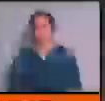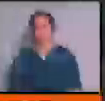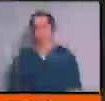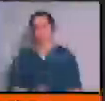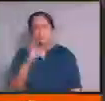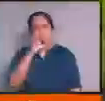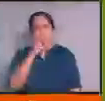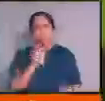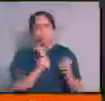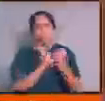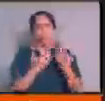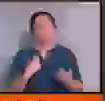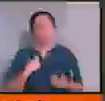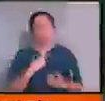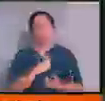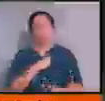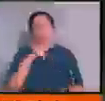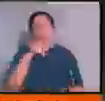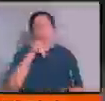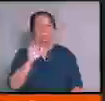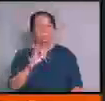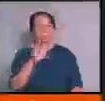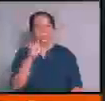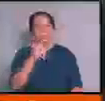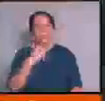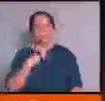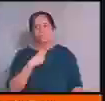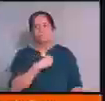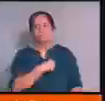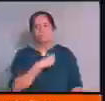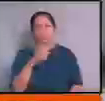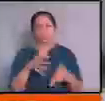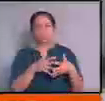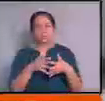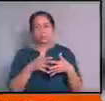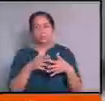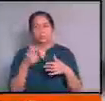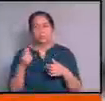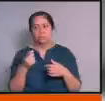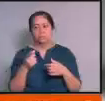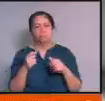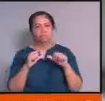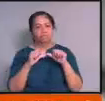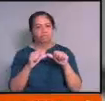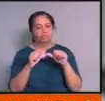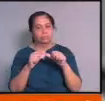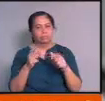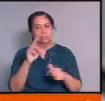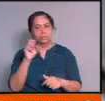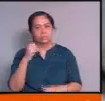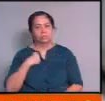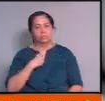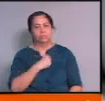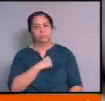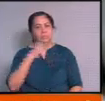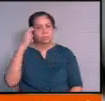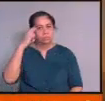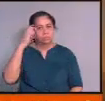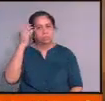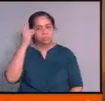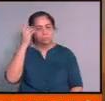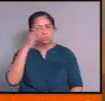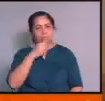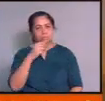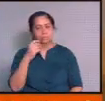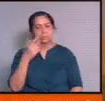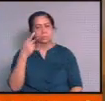Nakahanap ng kakampi si Senadora Leila de Lima sa dalawang senador sa Amerika. Ipinuporsige kasi ni na U.S. Senators Richard Durbin